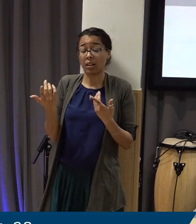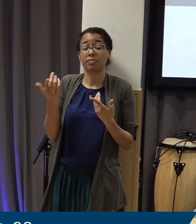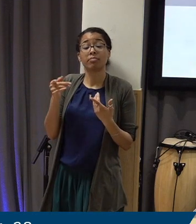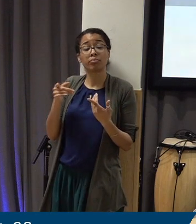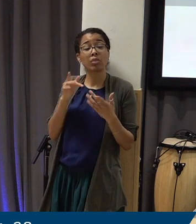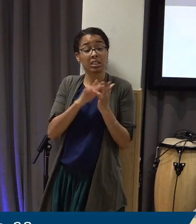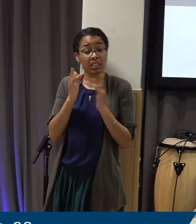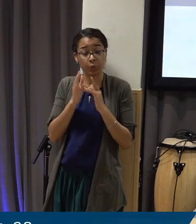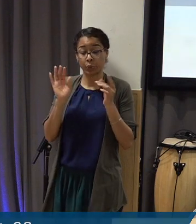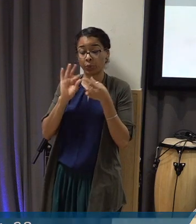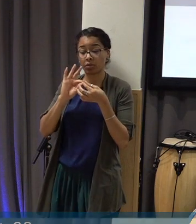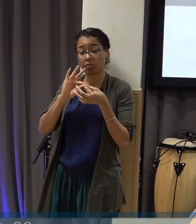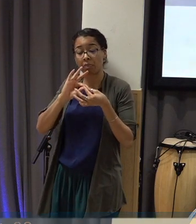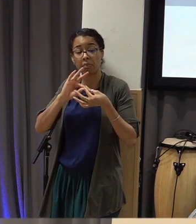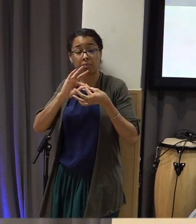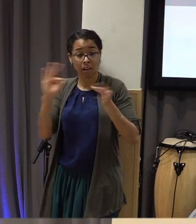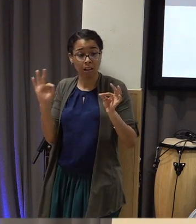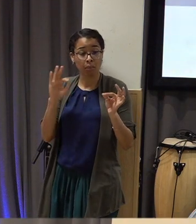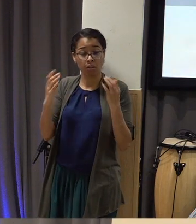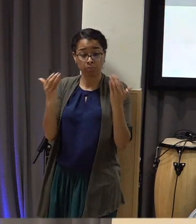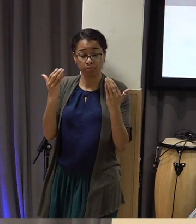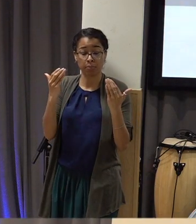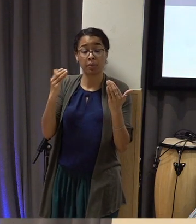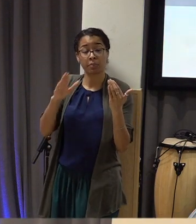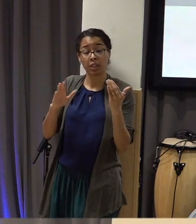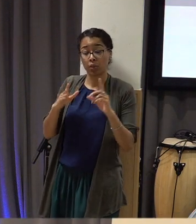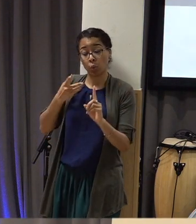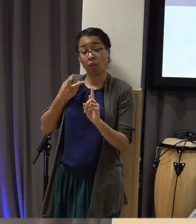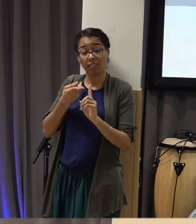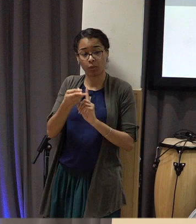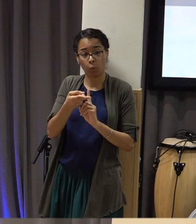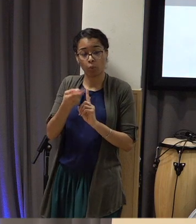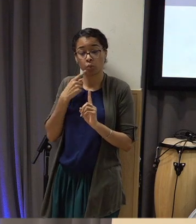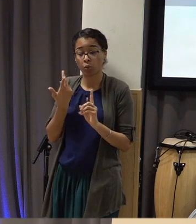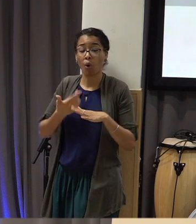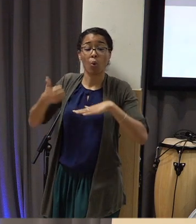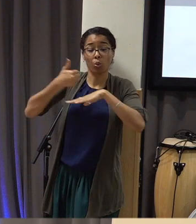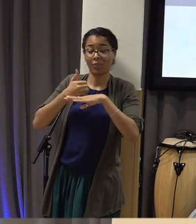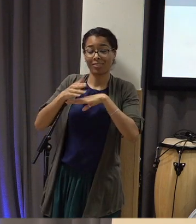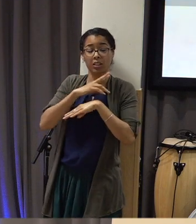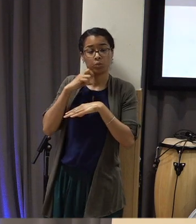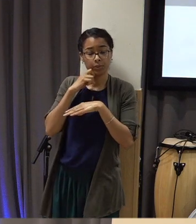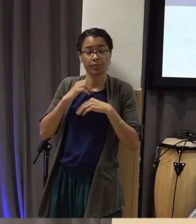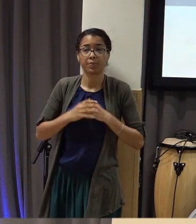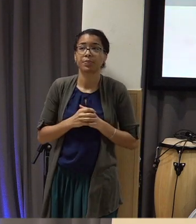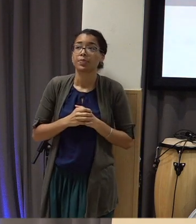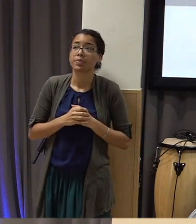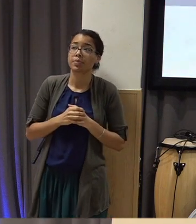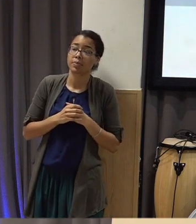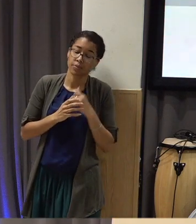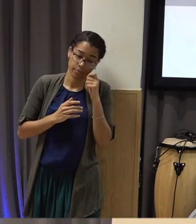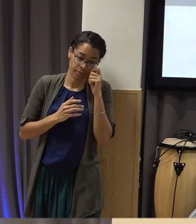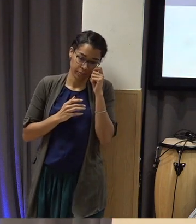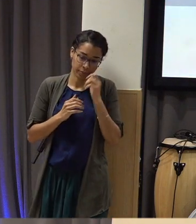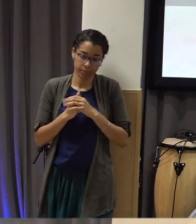vigneron qui décrit la révolte des autorités juives contre Dieu. Donc en Marc 12, verset 10, il